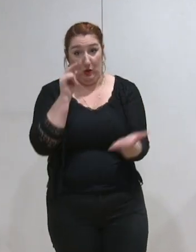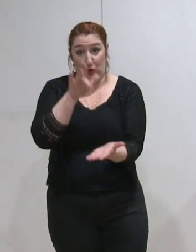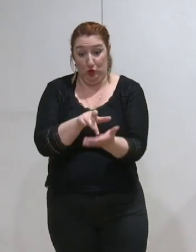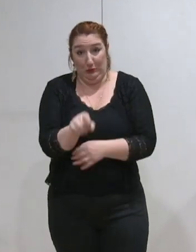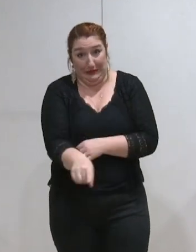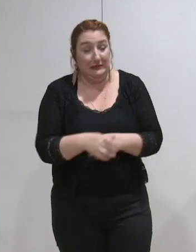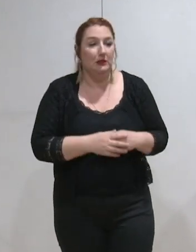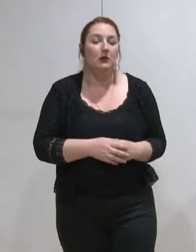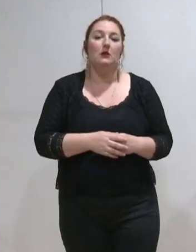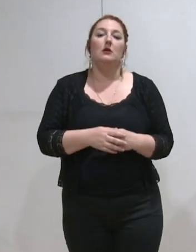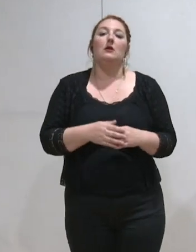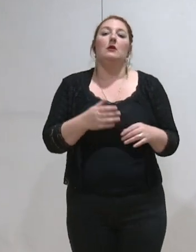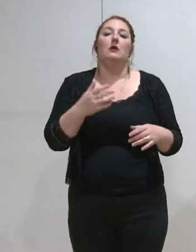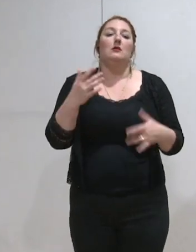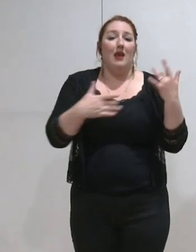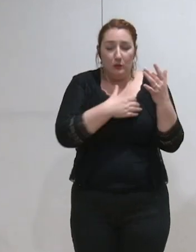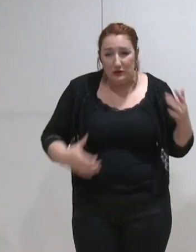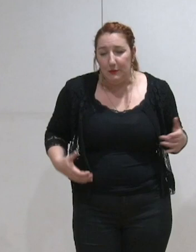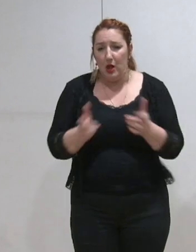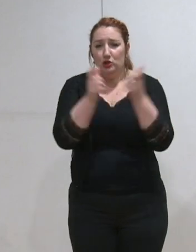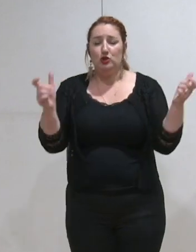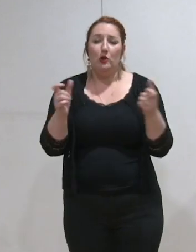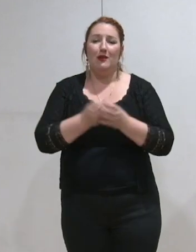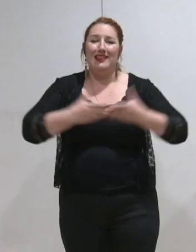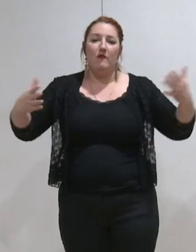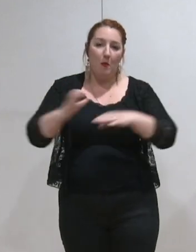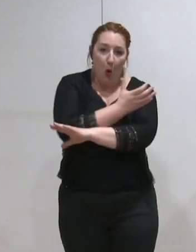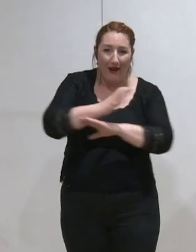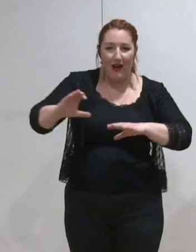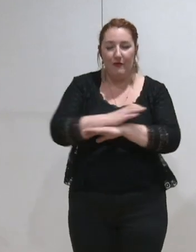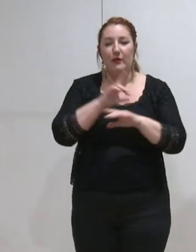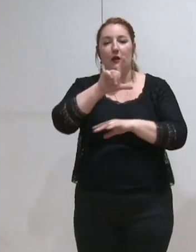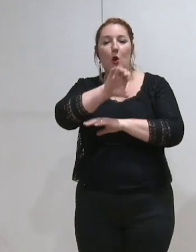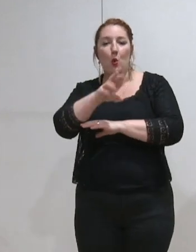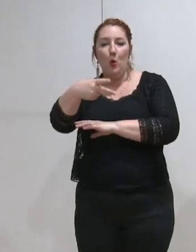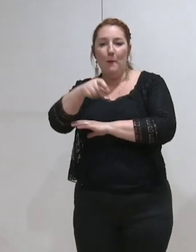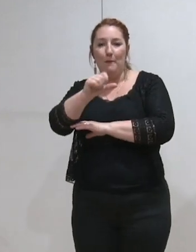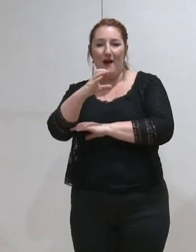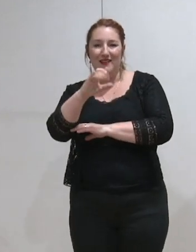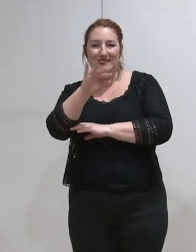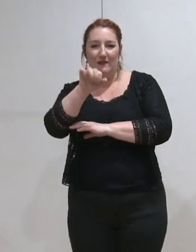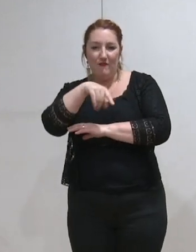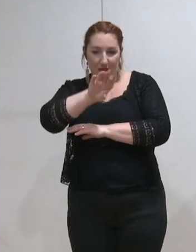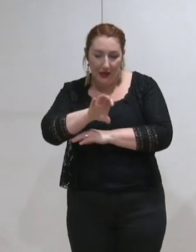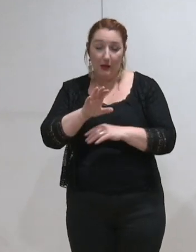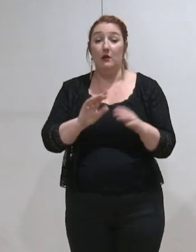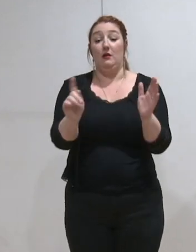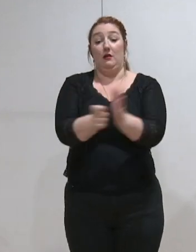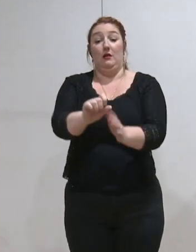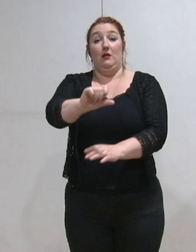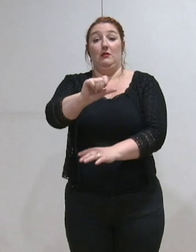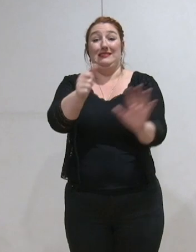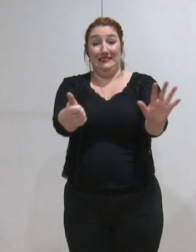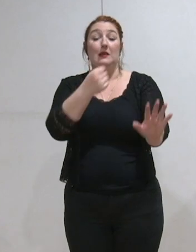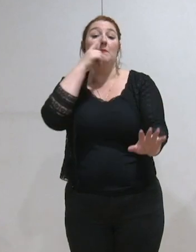centre de de développement chorégraphique le Pacifique et une première réunion est fixée le 6 mai avec tous les acteurs pour